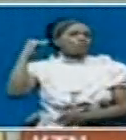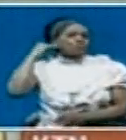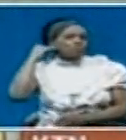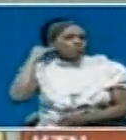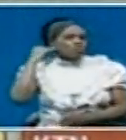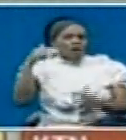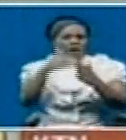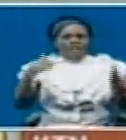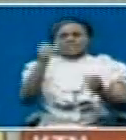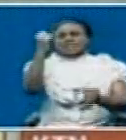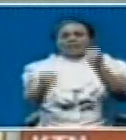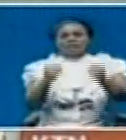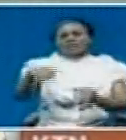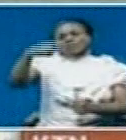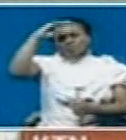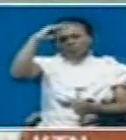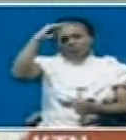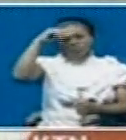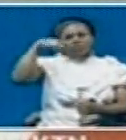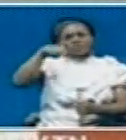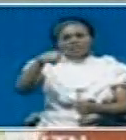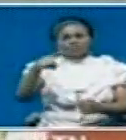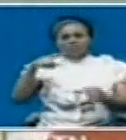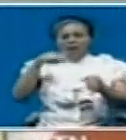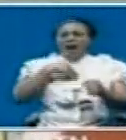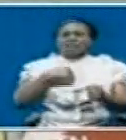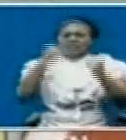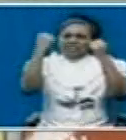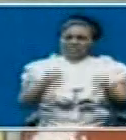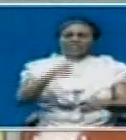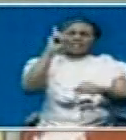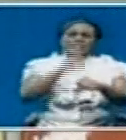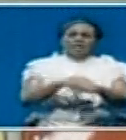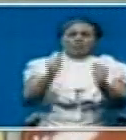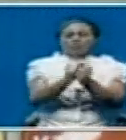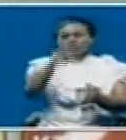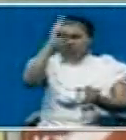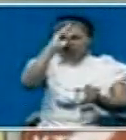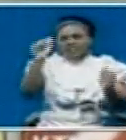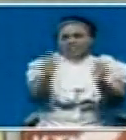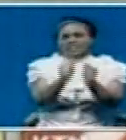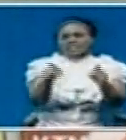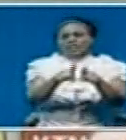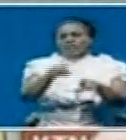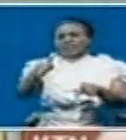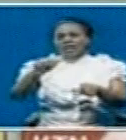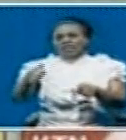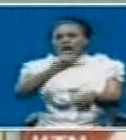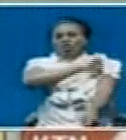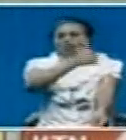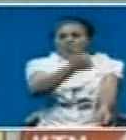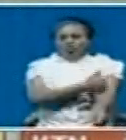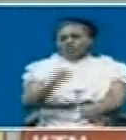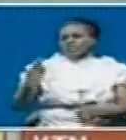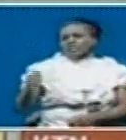Nakuru dhidi ya madereva walevi ambao waliwapo wakati mgumu maafisa wa polisi pamoja na wenzao wa halmashauri ya kitaifa ya